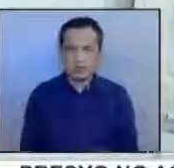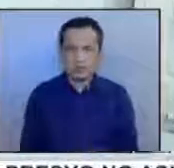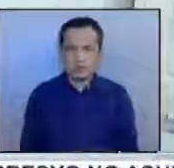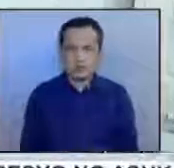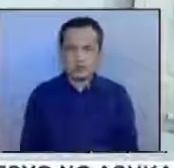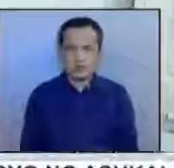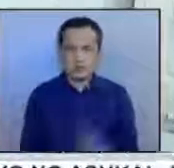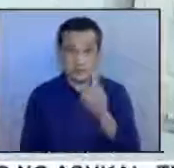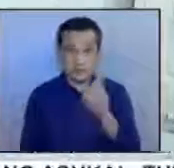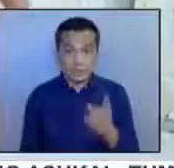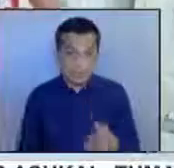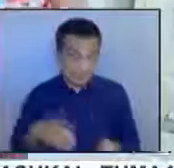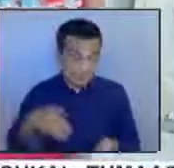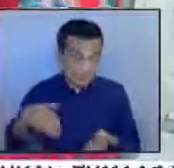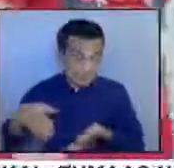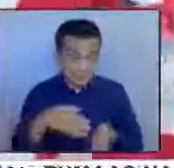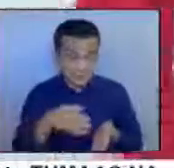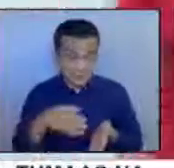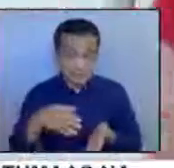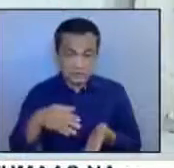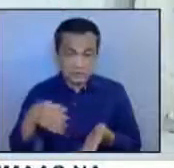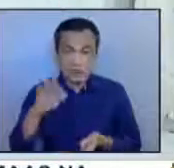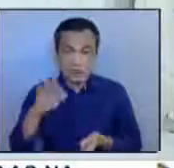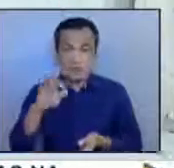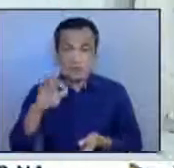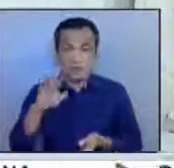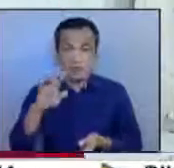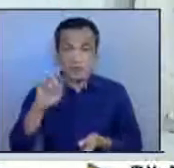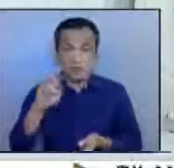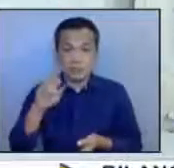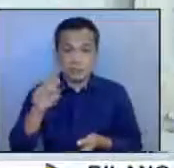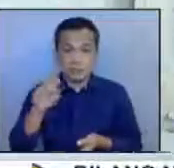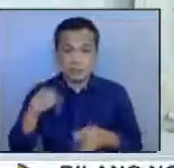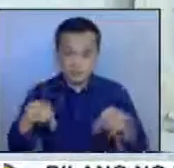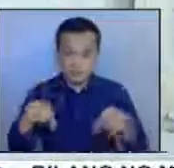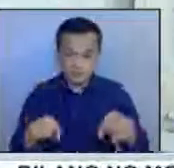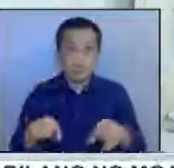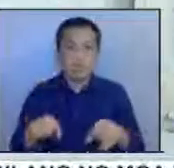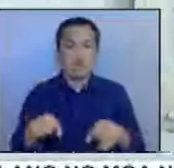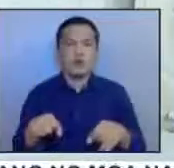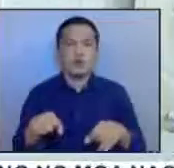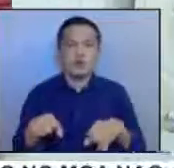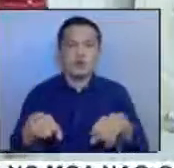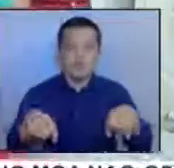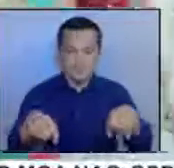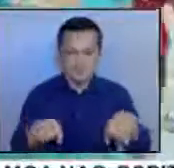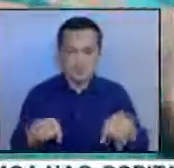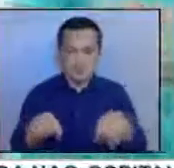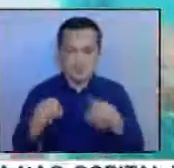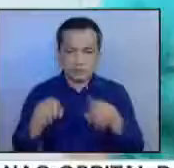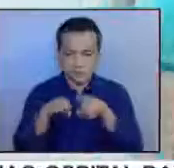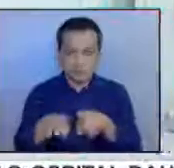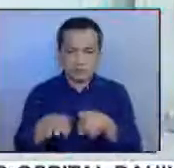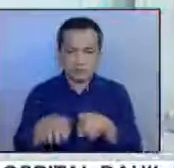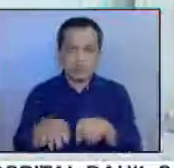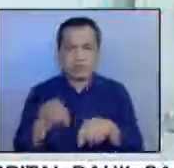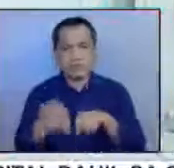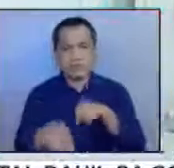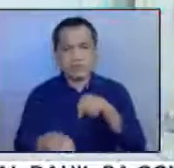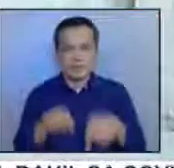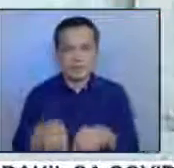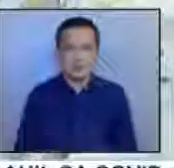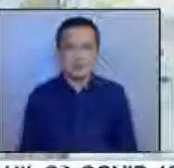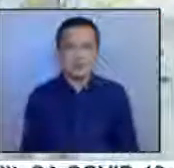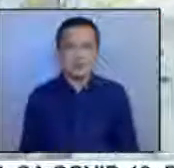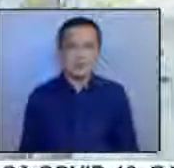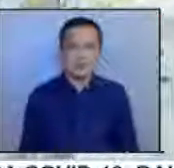nadadaanan dito sa Puresa Street na nadadaanan lamang ng mga motor, bisikleta, tricycle at pedicab. Bukod sa nasirang